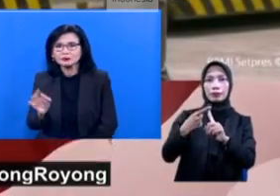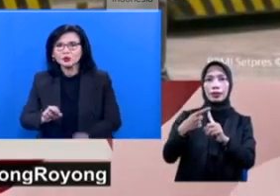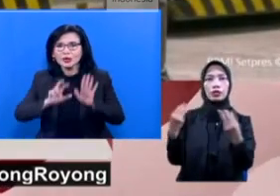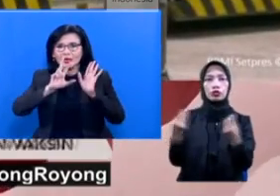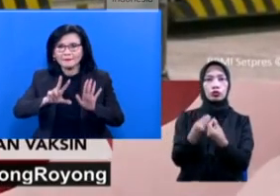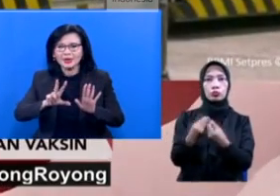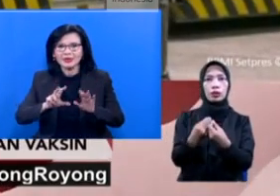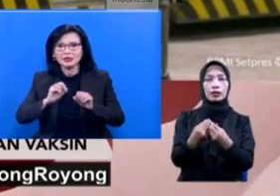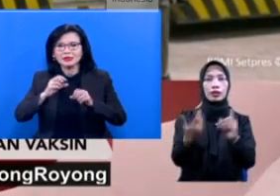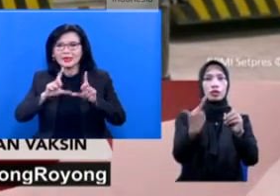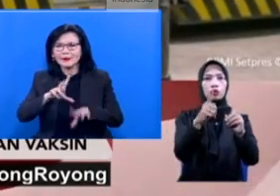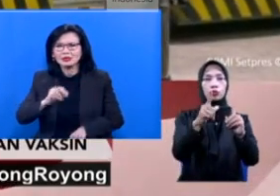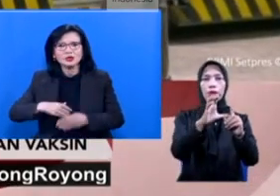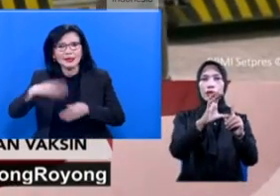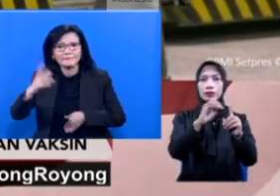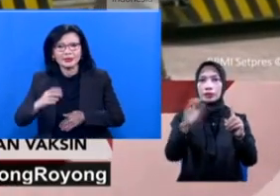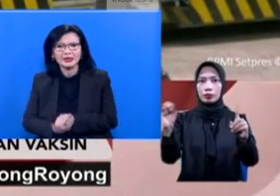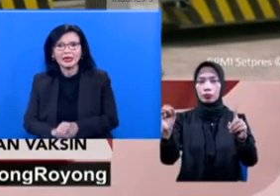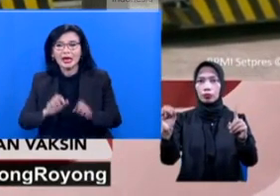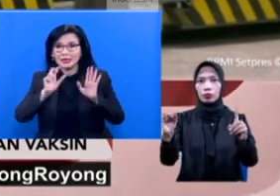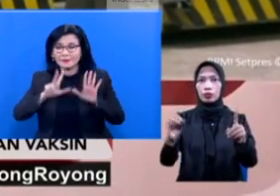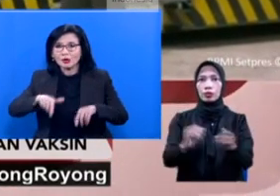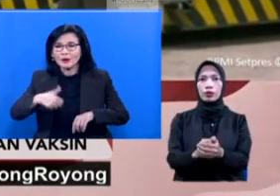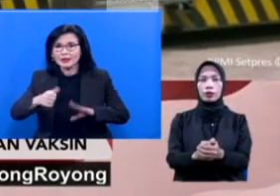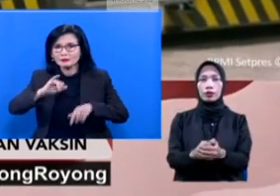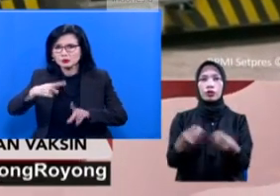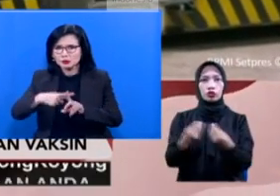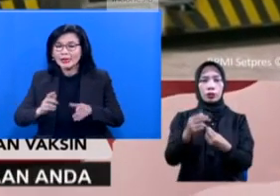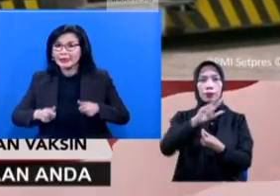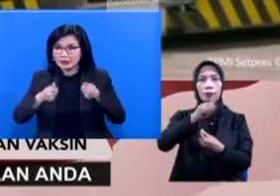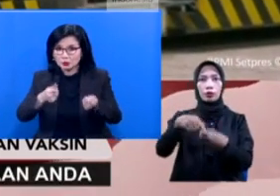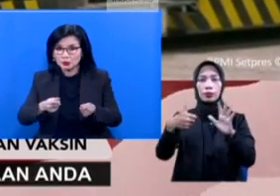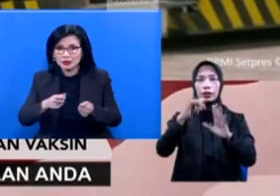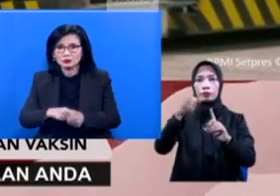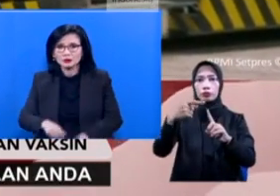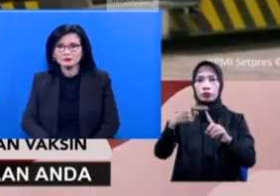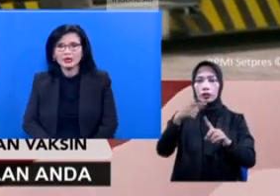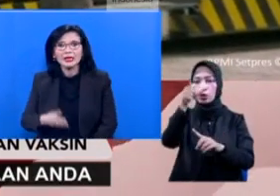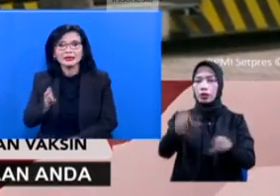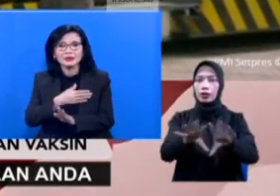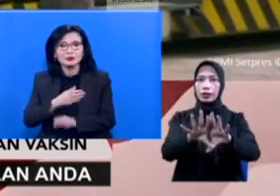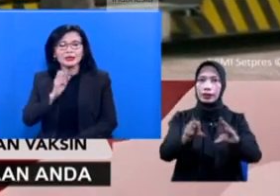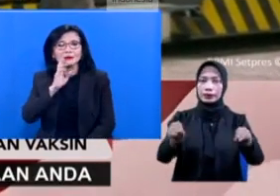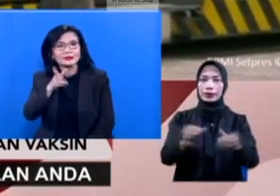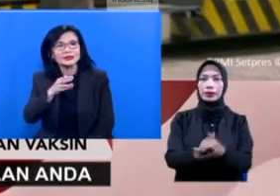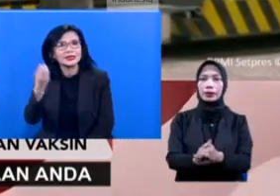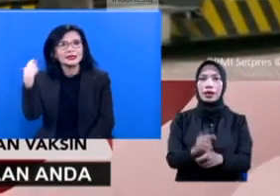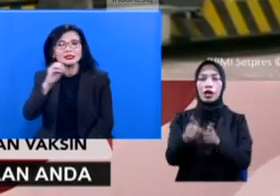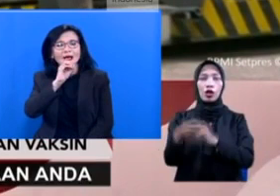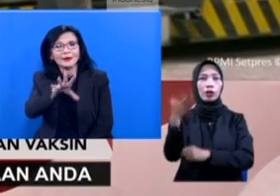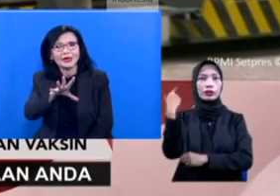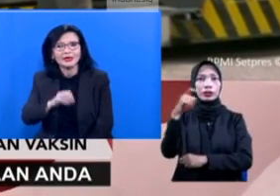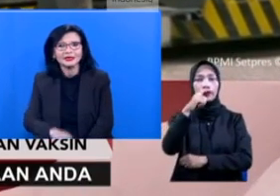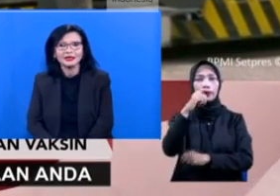17.800 lebih perusahaan ya, dengan 8,6 juta peserta. Jadi kalau dilihat yang awal tadi datang disampaikan Pak Babang tadi